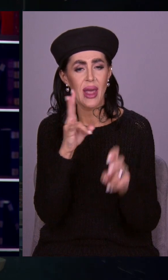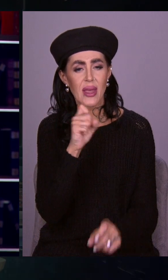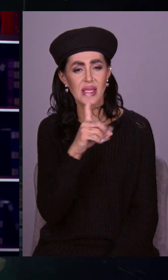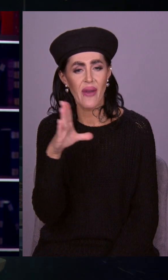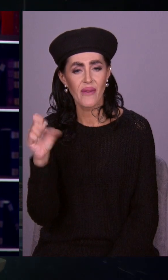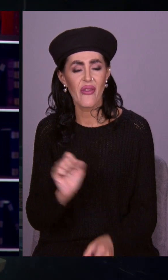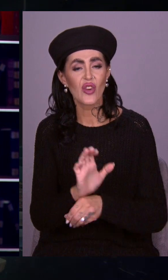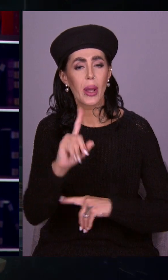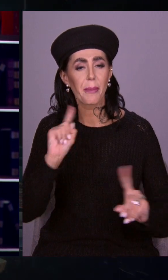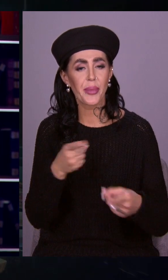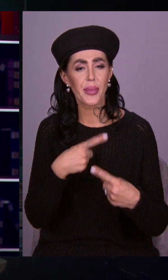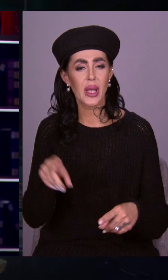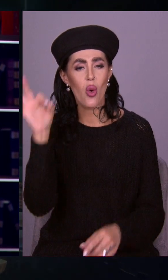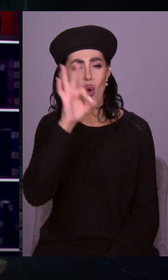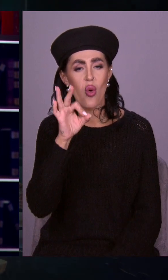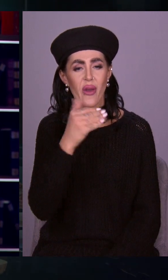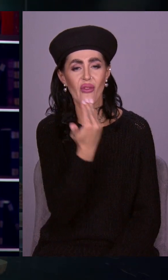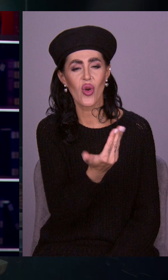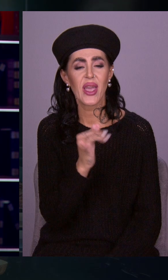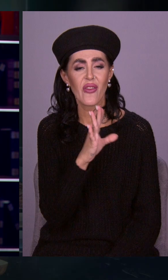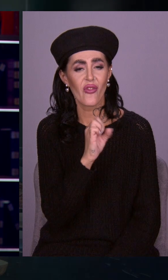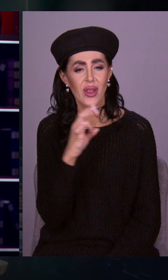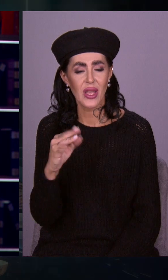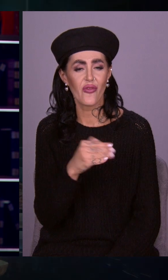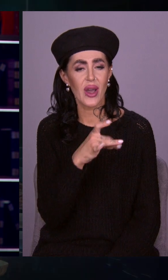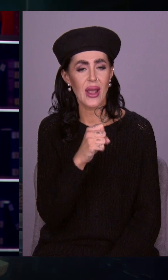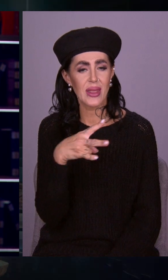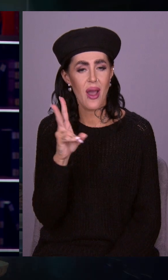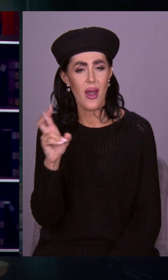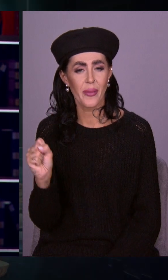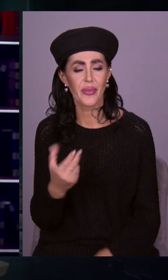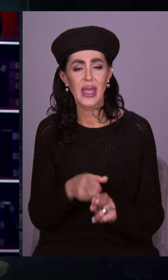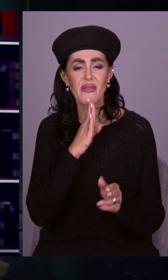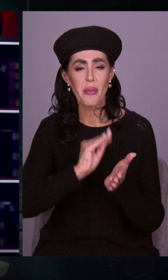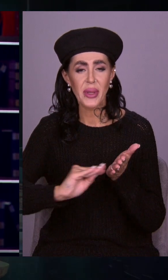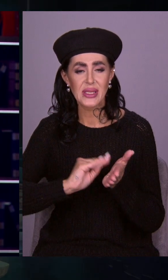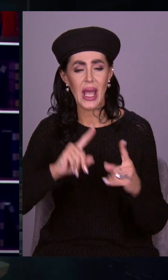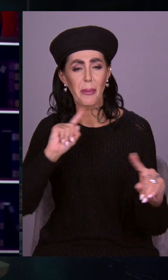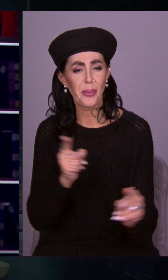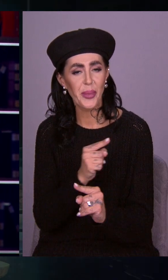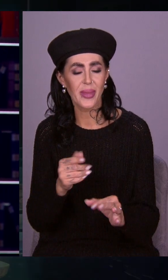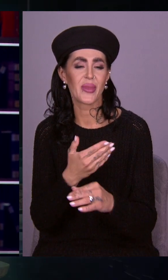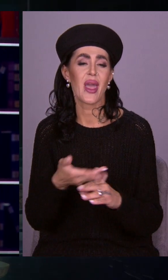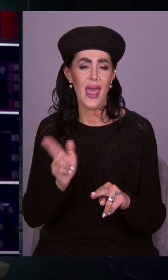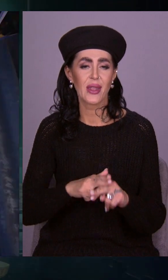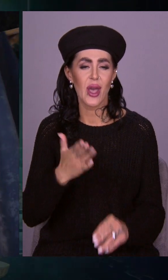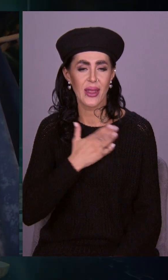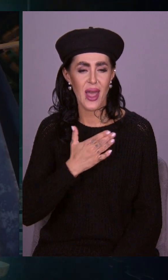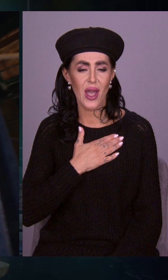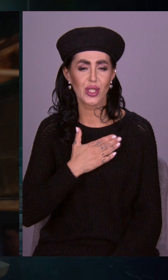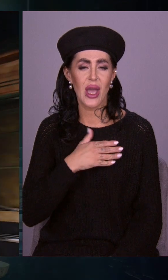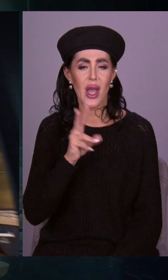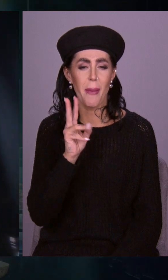кліп, присвячений творчості Франка. Композиторка та співачка Марина Круть у нашій студії.